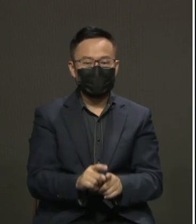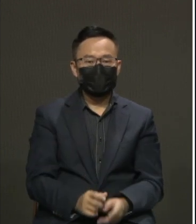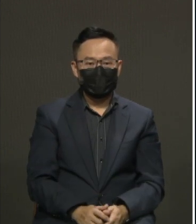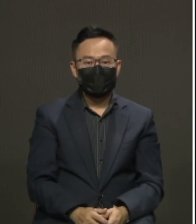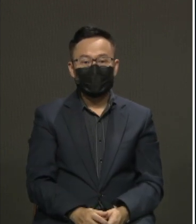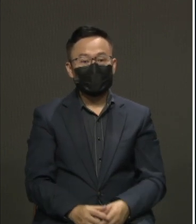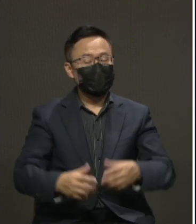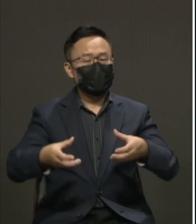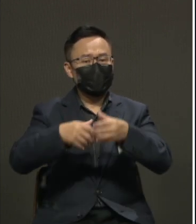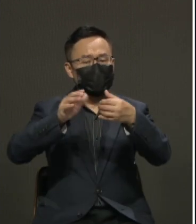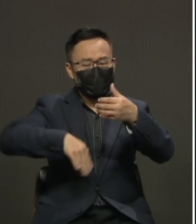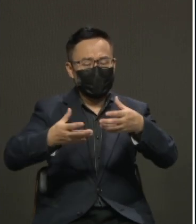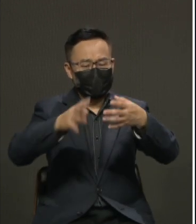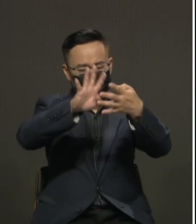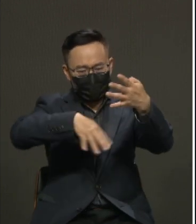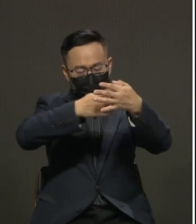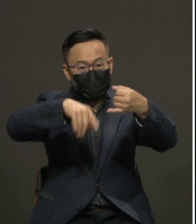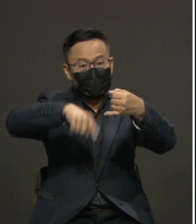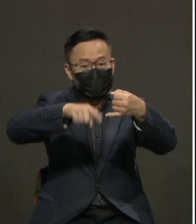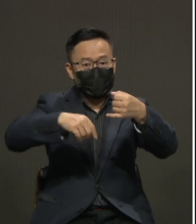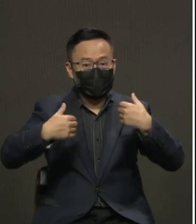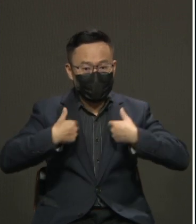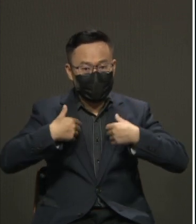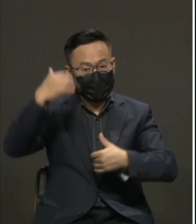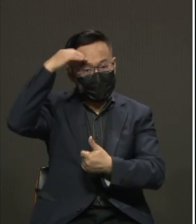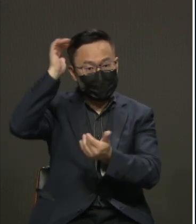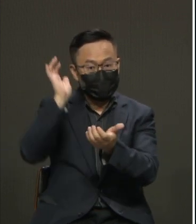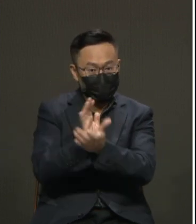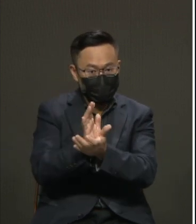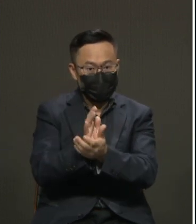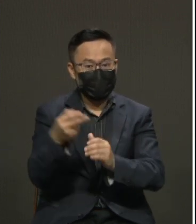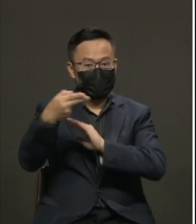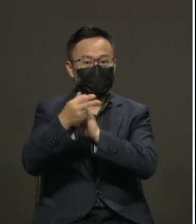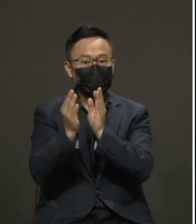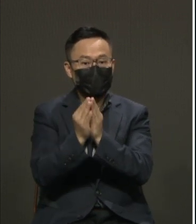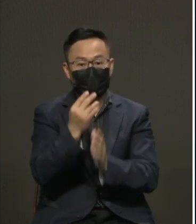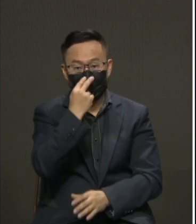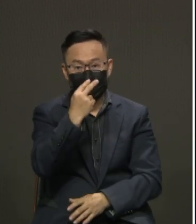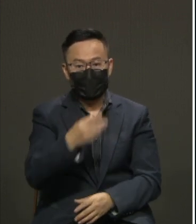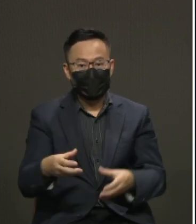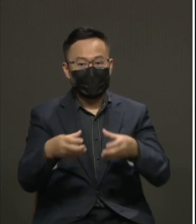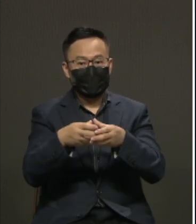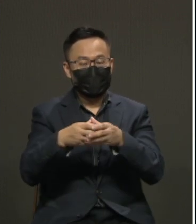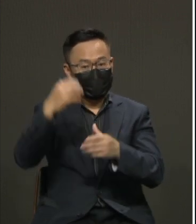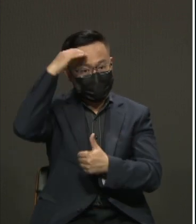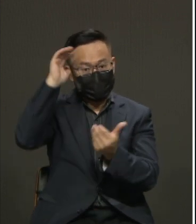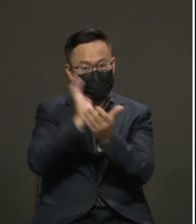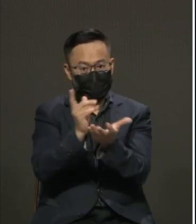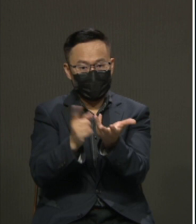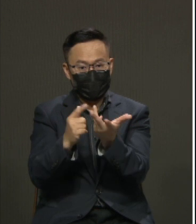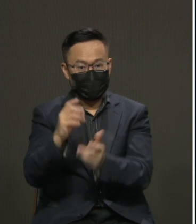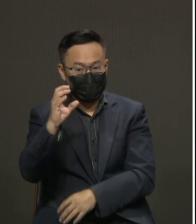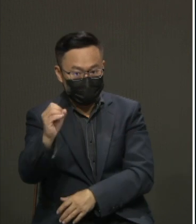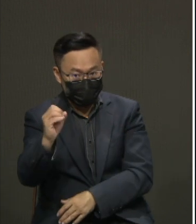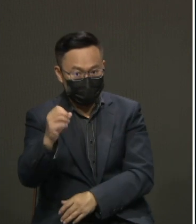ตอนนี้เนี่ยทีมที่น่าเป็นห่วงสุดๆเลย ค ือโพลิสเทโรกับหนองบัวพิชยานะคะถ้าดูจากตารางเนี่ยตอนนี้ทั้ง2